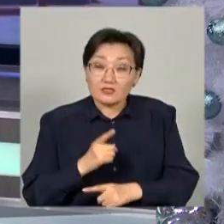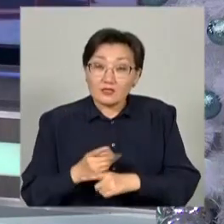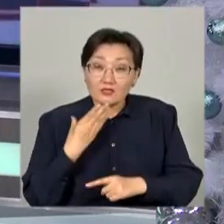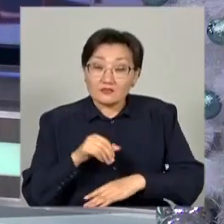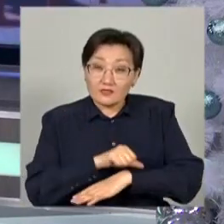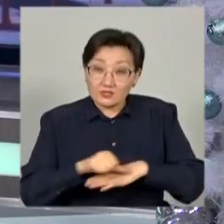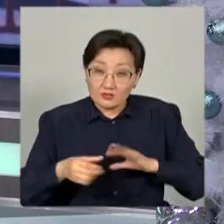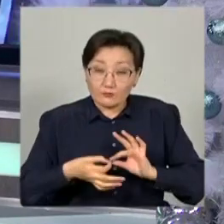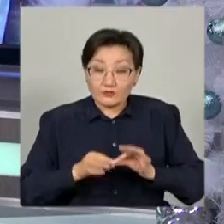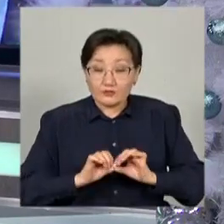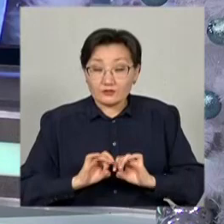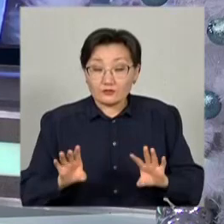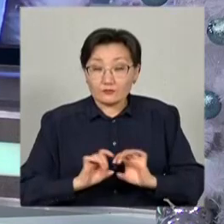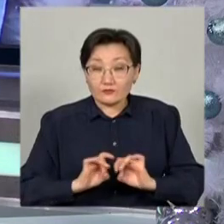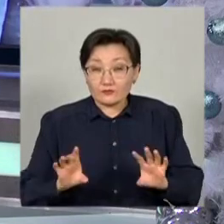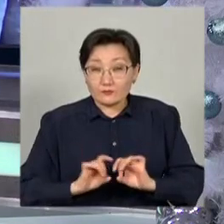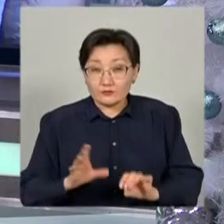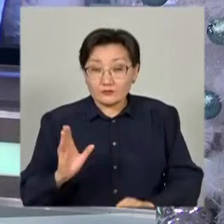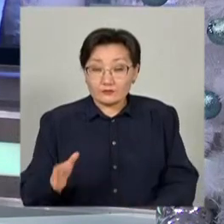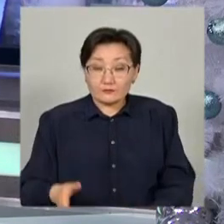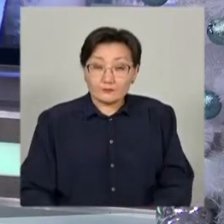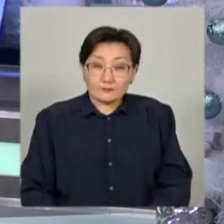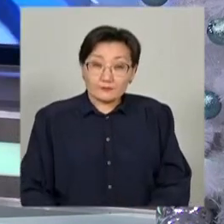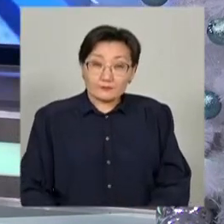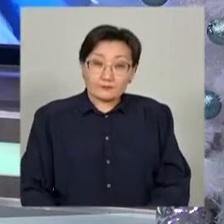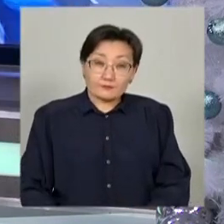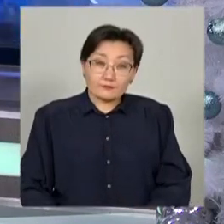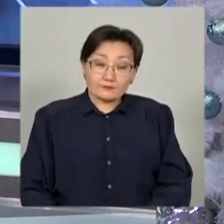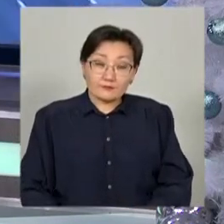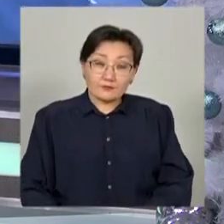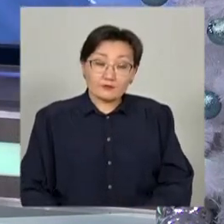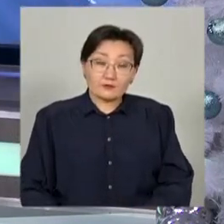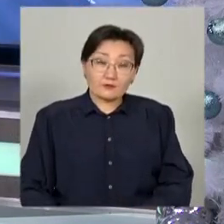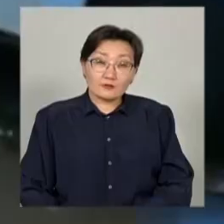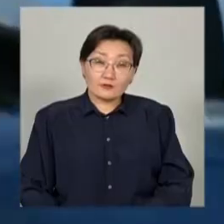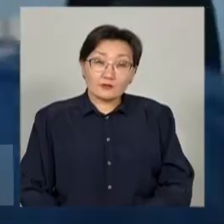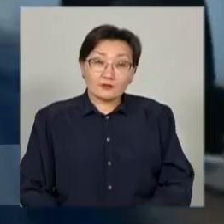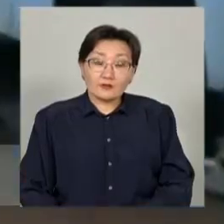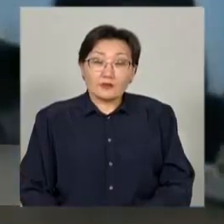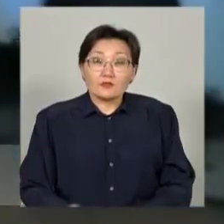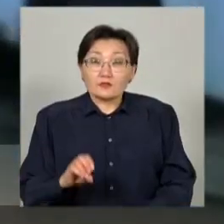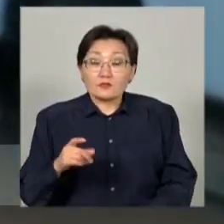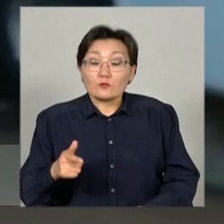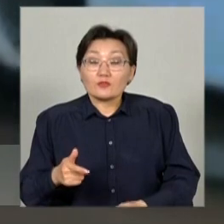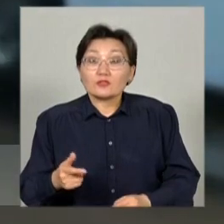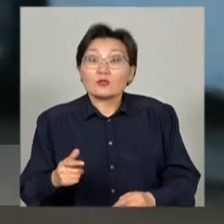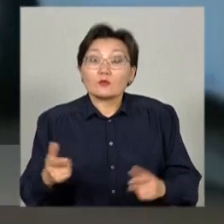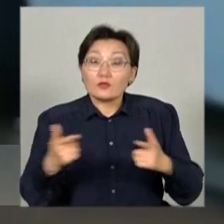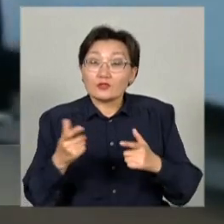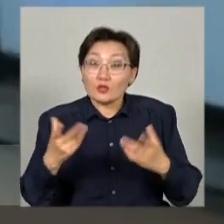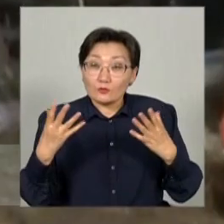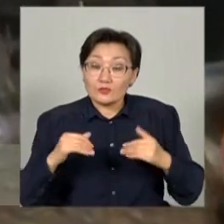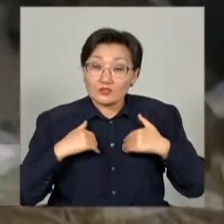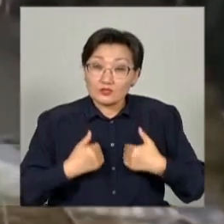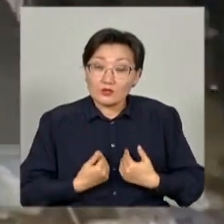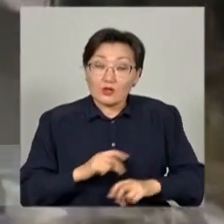границах. Подробнее об этом и не только в мировом обзоре Дияса Махамбетова. В Сенегале объявлен трехдневный траур в связи с